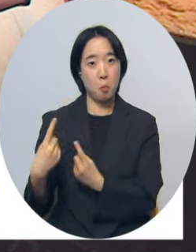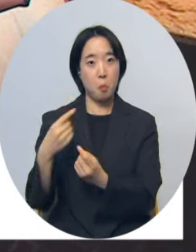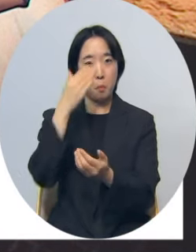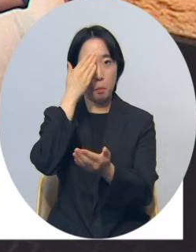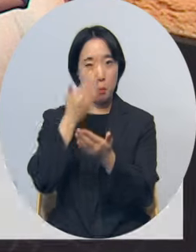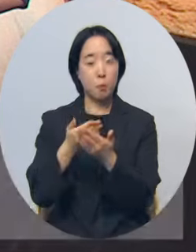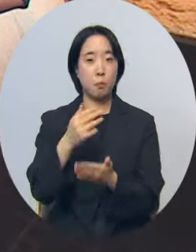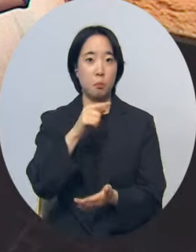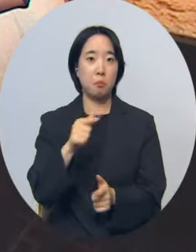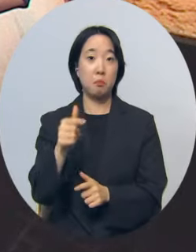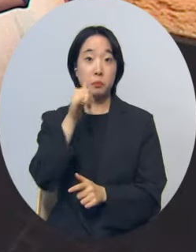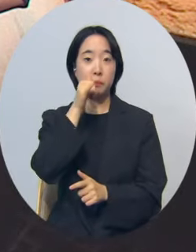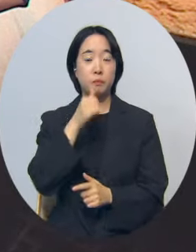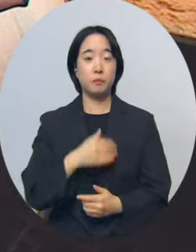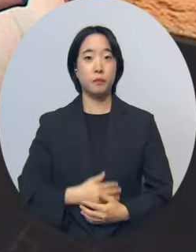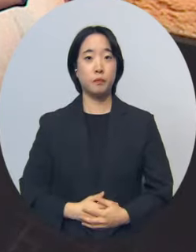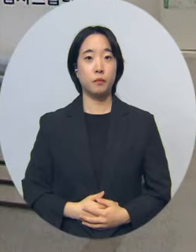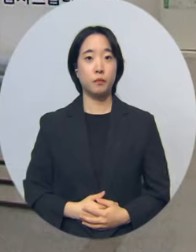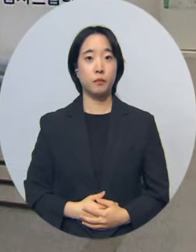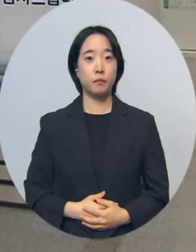기자가 보도합니다.